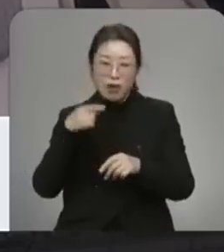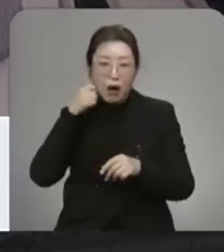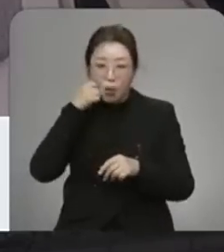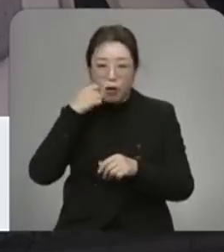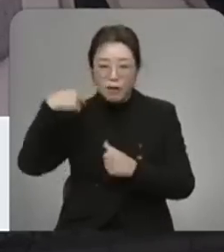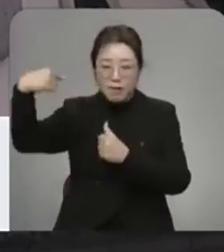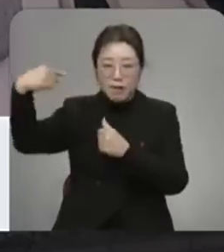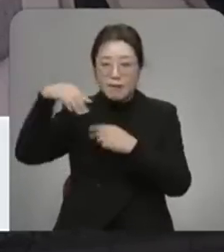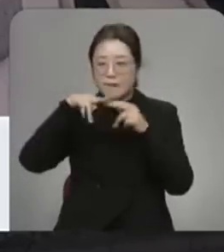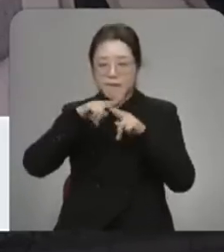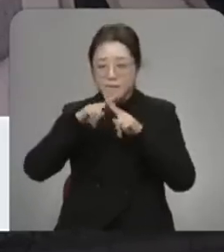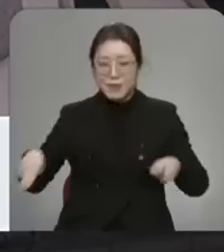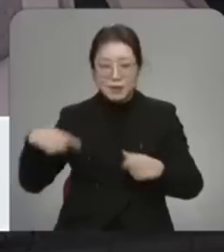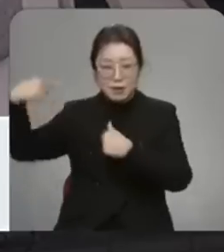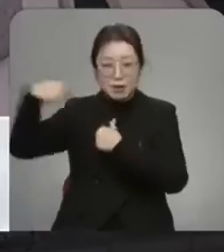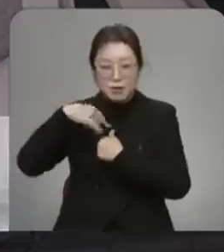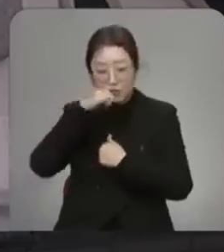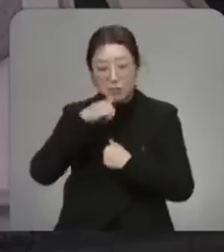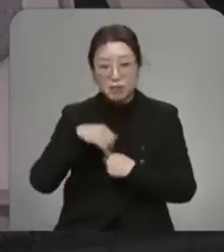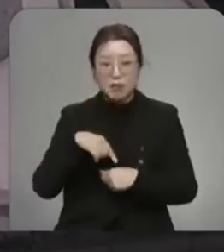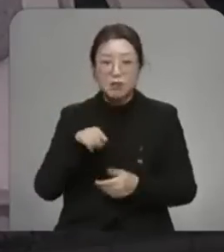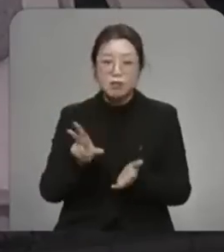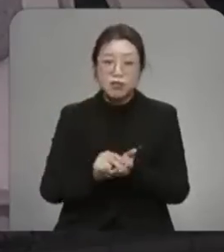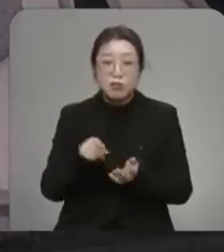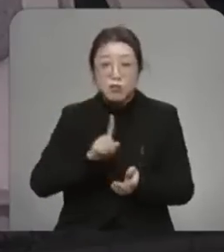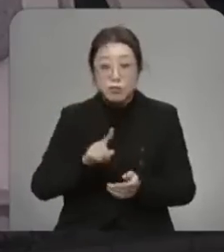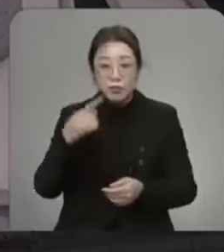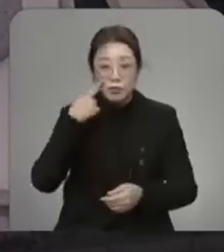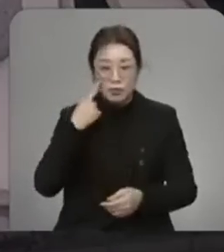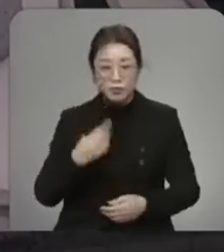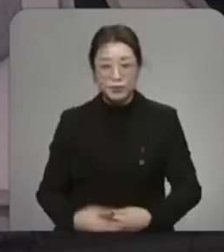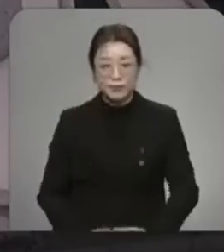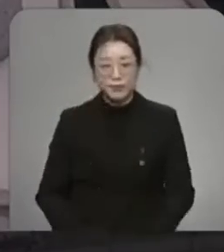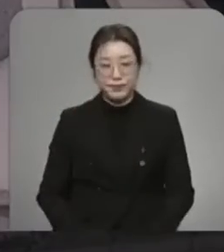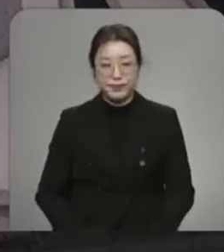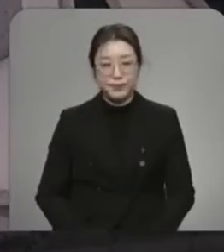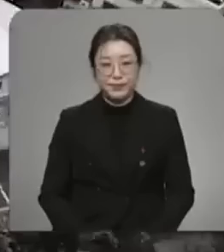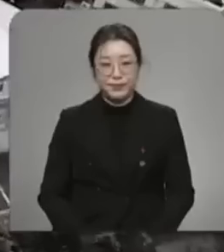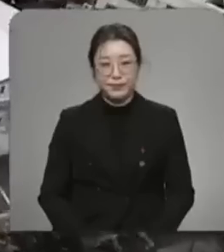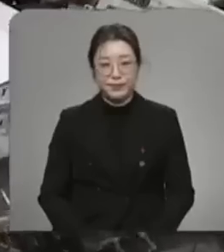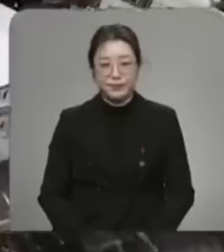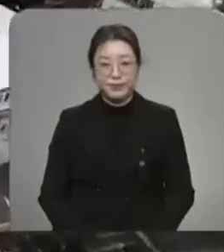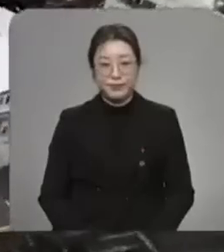있습니다. 어떤 문제인지 이청초 기자가 취재했습니다.